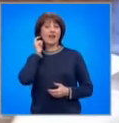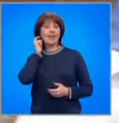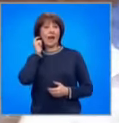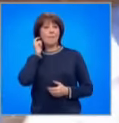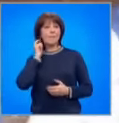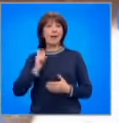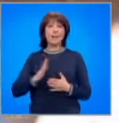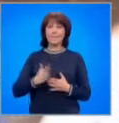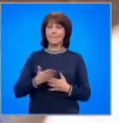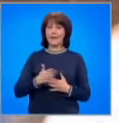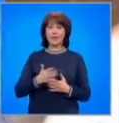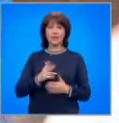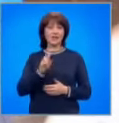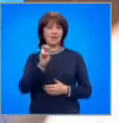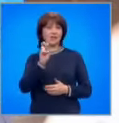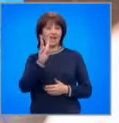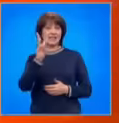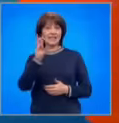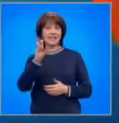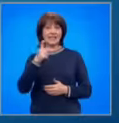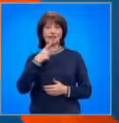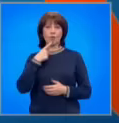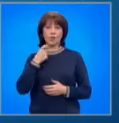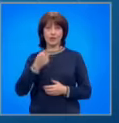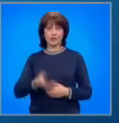би около 20-30 годишна.